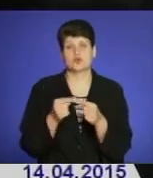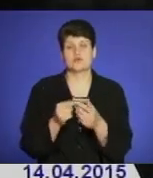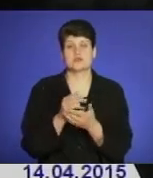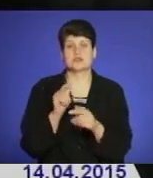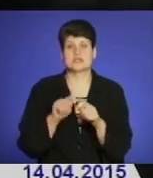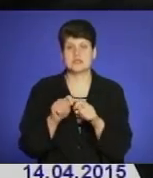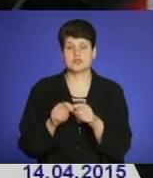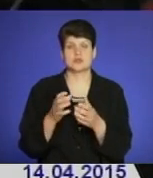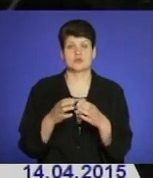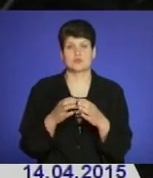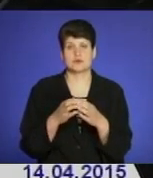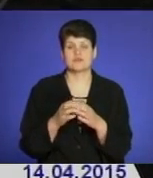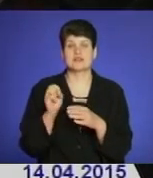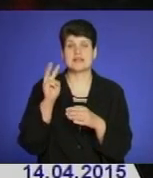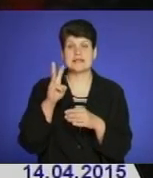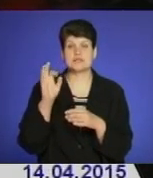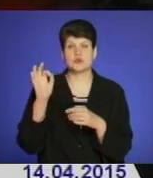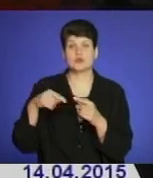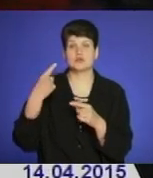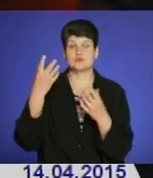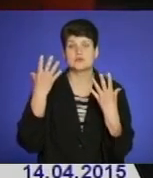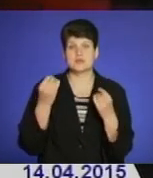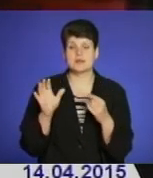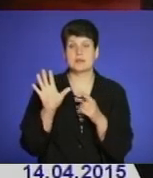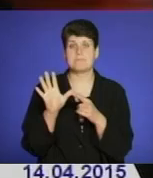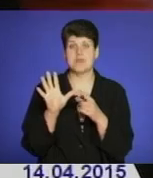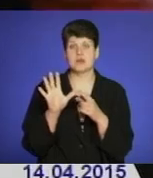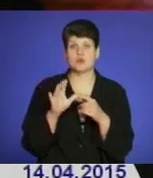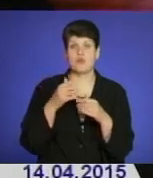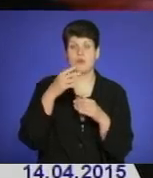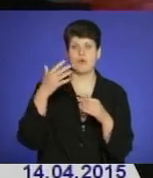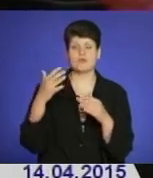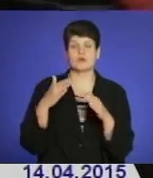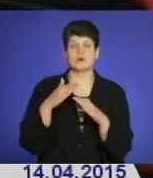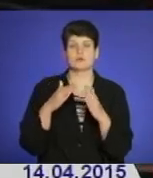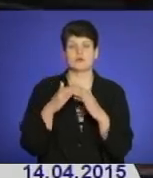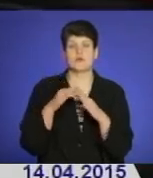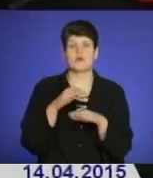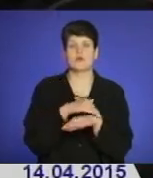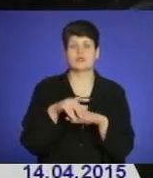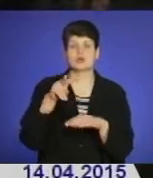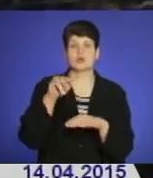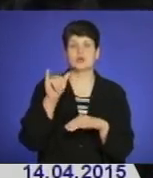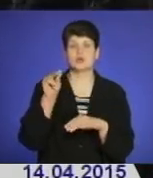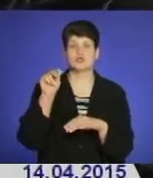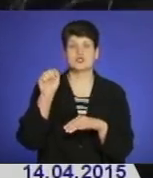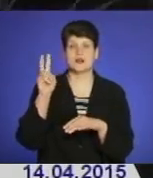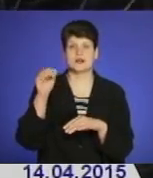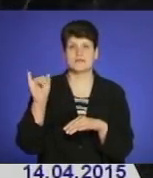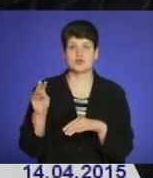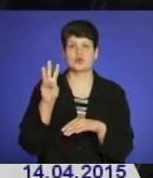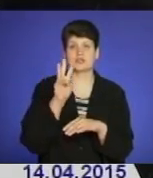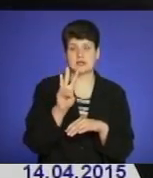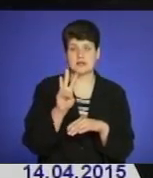о 13:00 полум'я спалахнуло на балконі квартири 5-го поверху будинку на вулиці Лучаківського, 3 Тернополя.